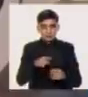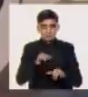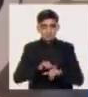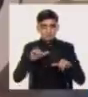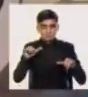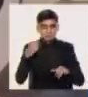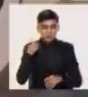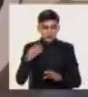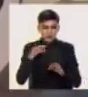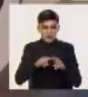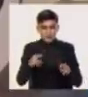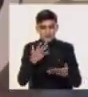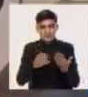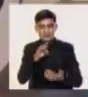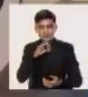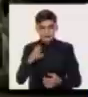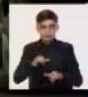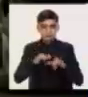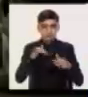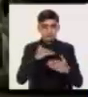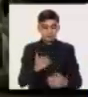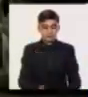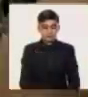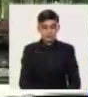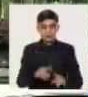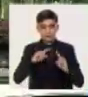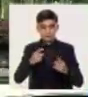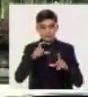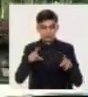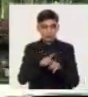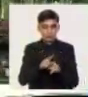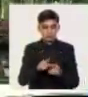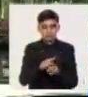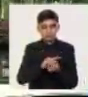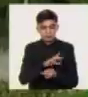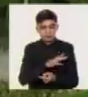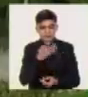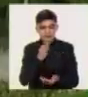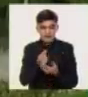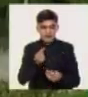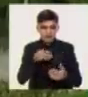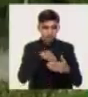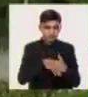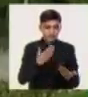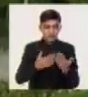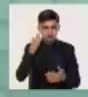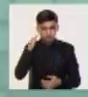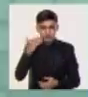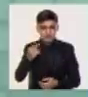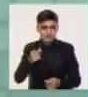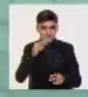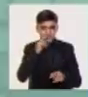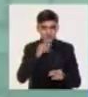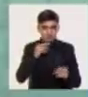возрастания каких-либо рисков в судном портфеле. Задержанным вменяют статью присвоения или растрата вверенного чужого имущества